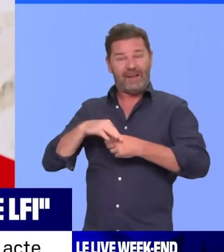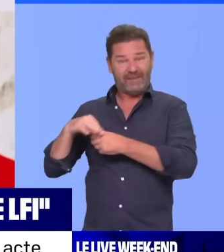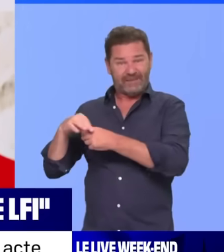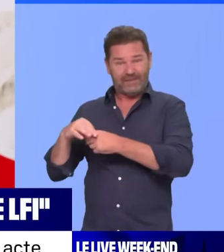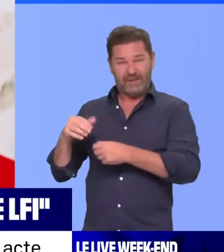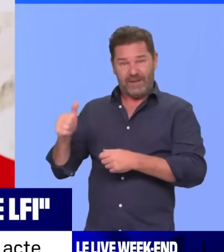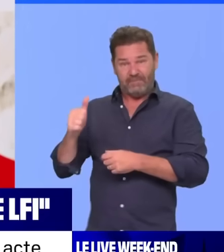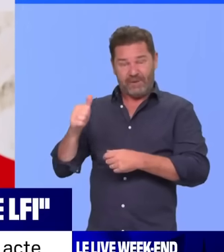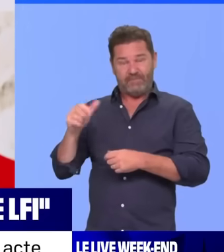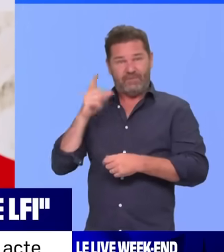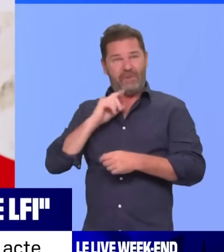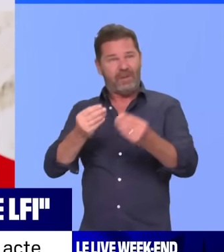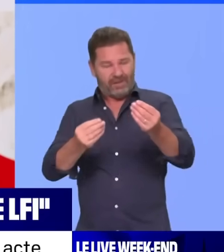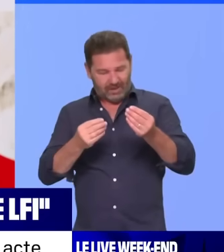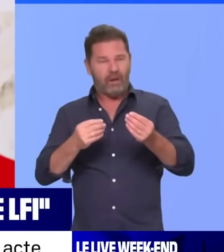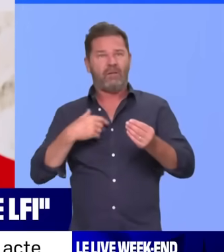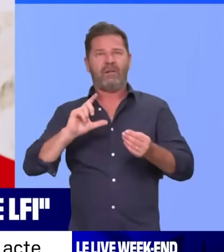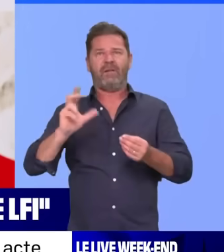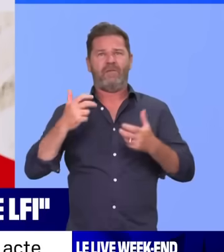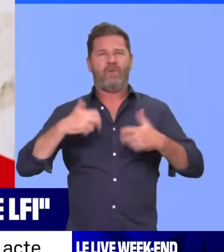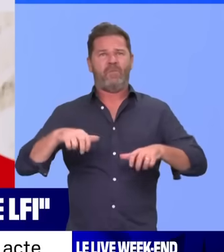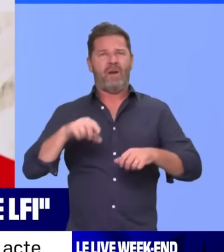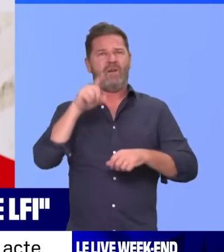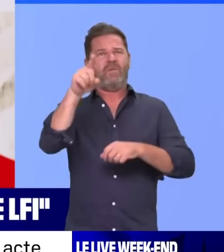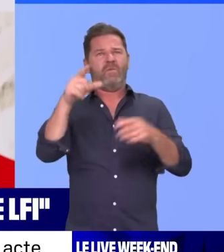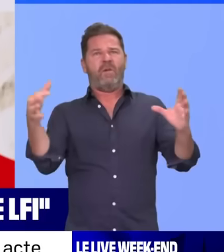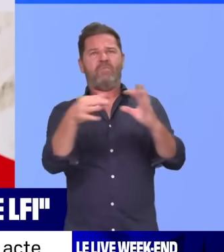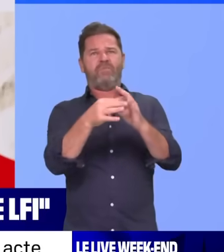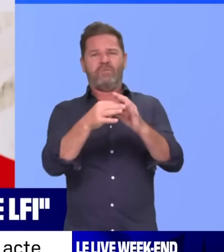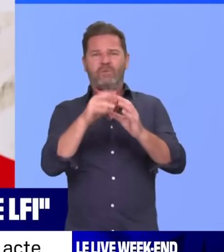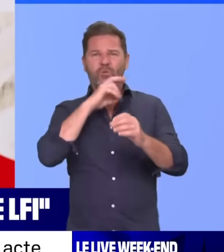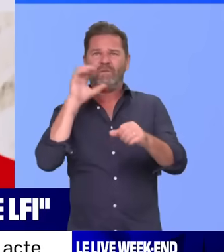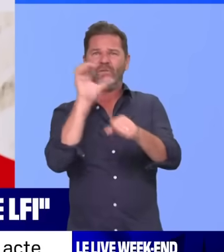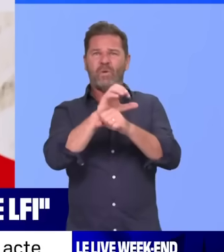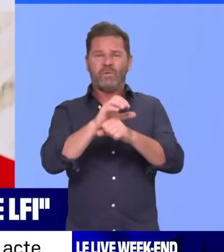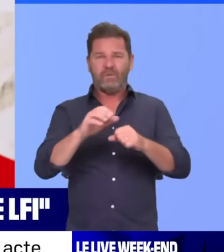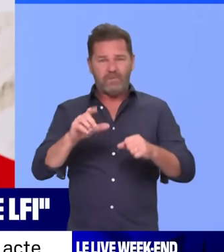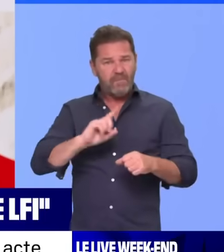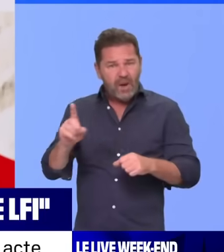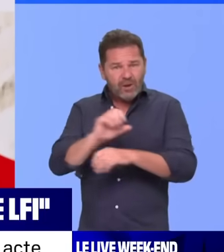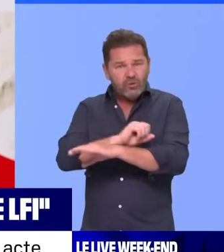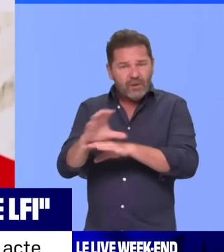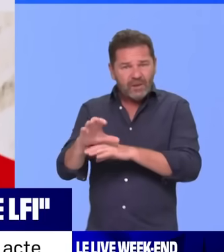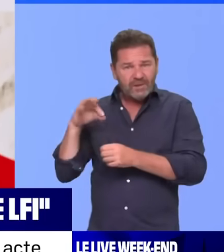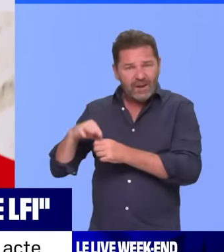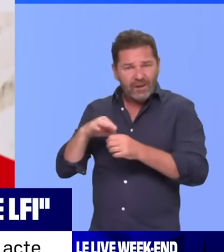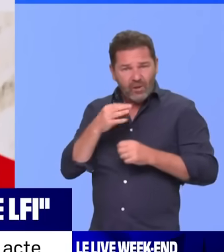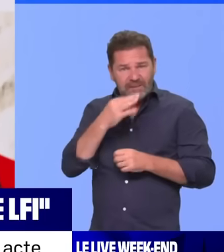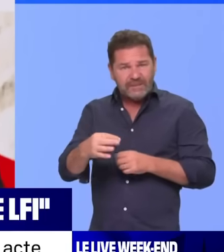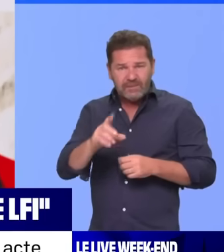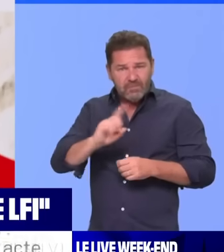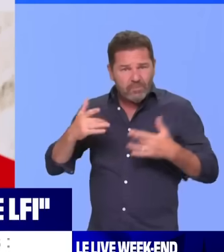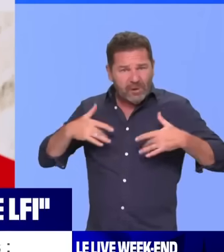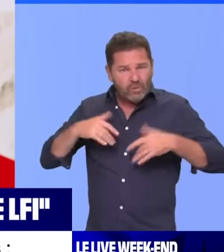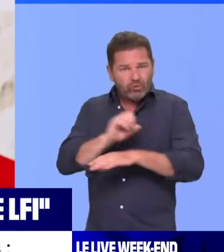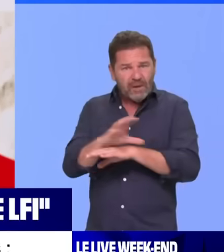tracte parce que vous avez fait un pacte avec des antisémites c'est pas les journalistes qui vous le disent c'est les électeurs et quand vous prenez les sondages